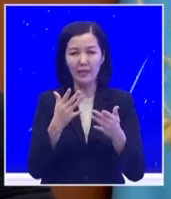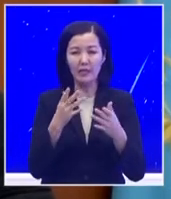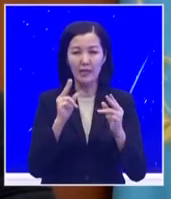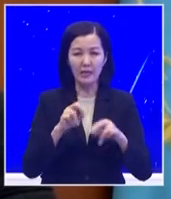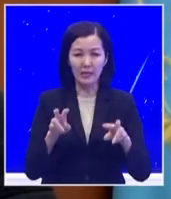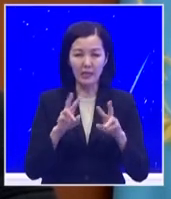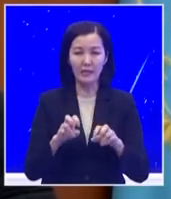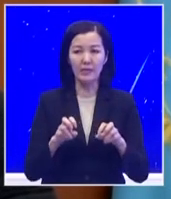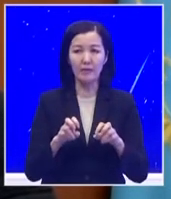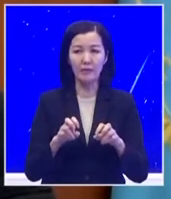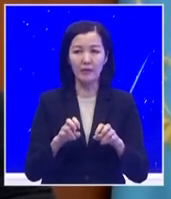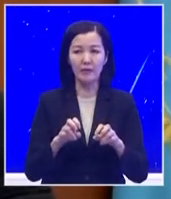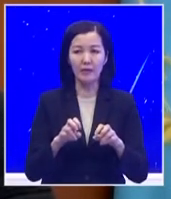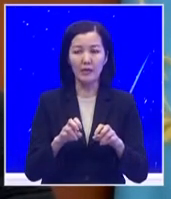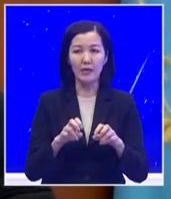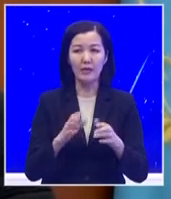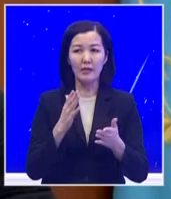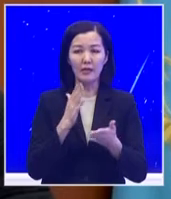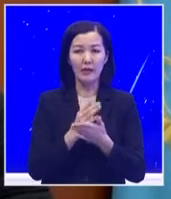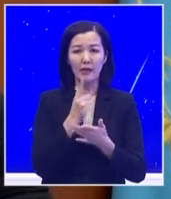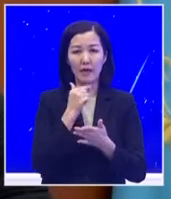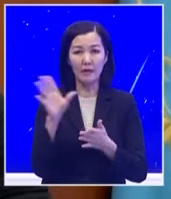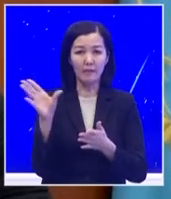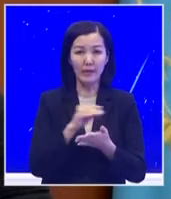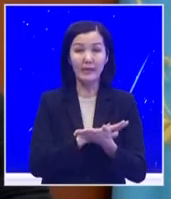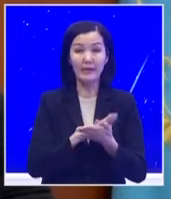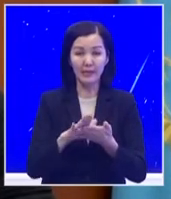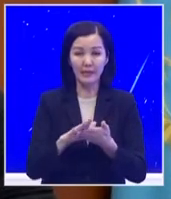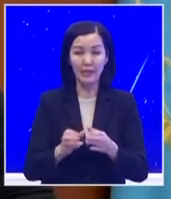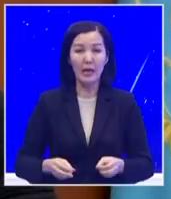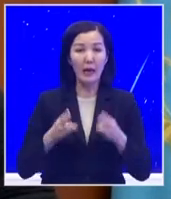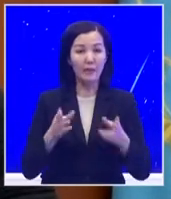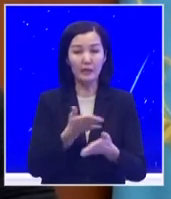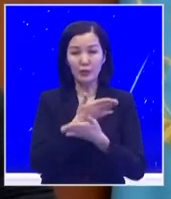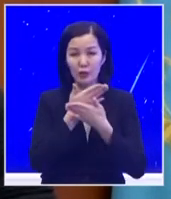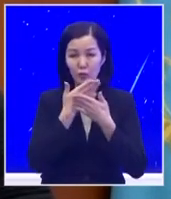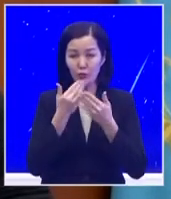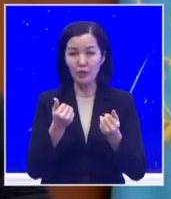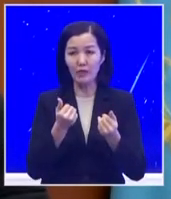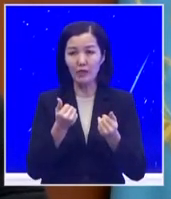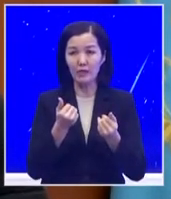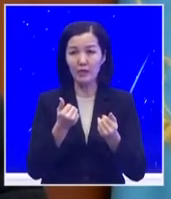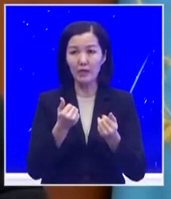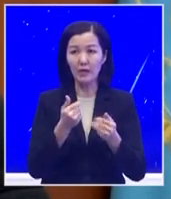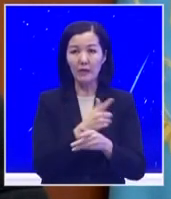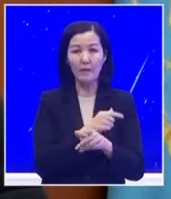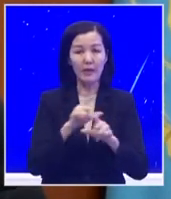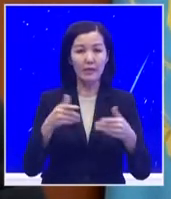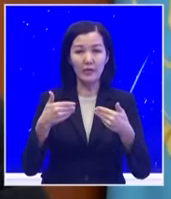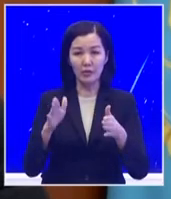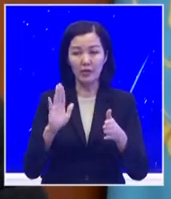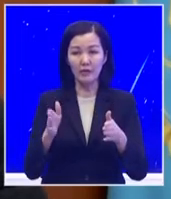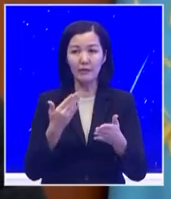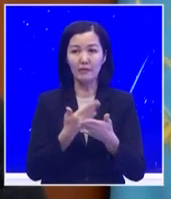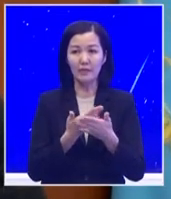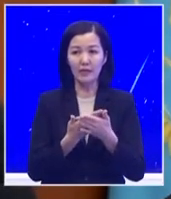жібереміз. Лабораторияға бізге береді. Менің қанның барлығы таза, ешқандай қауіп жоқ деп. Сол кезде ғана біз оларды шығарамыз. Бұлайша болмайды. Олар